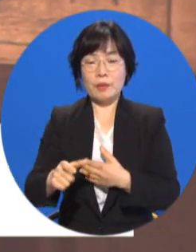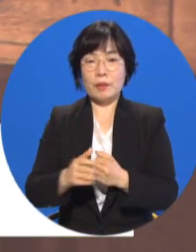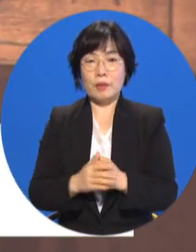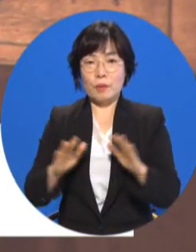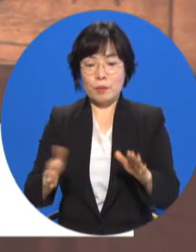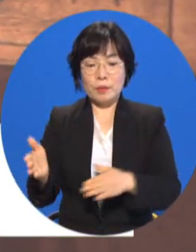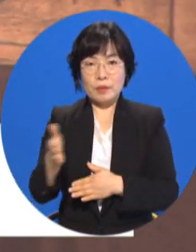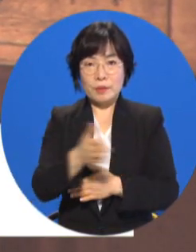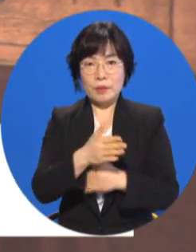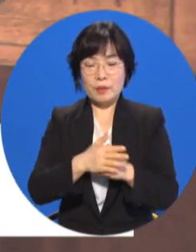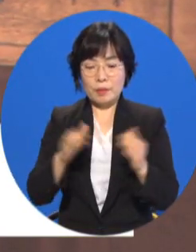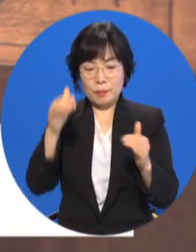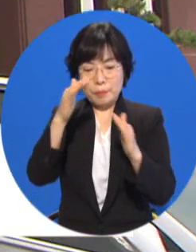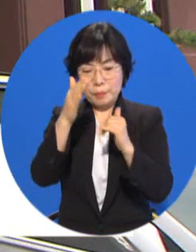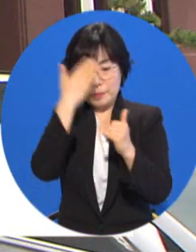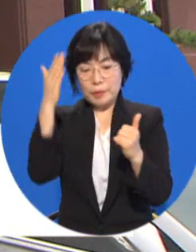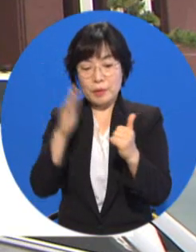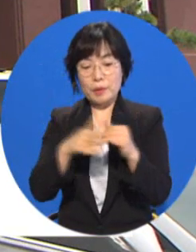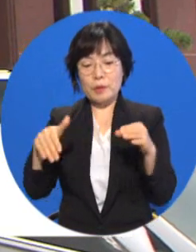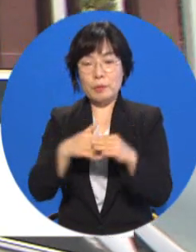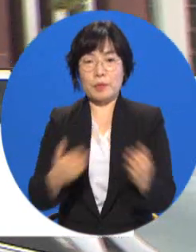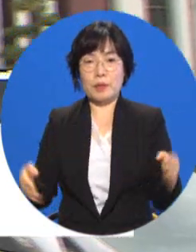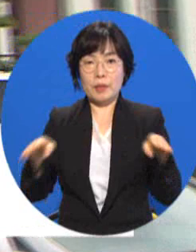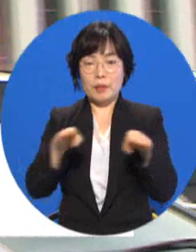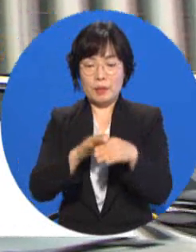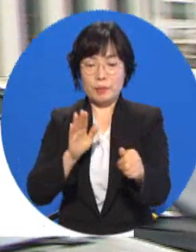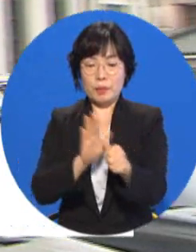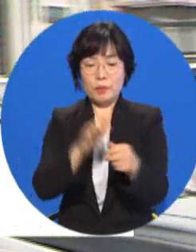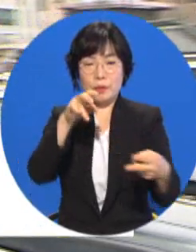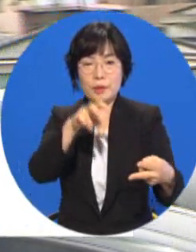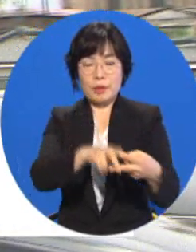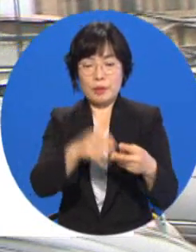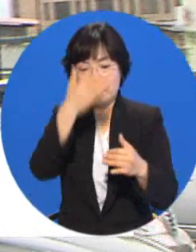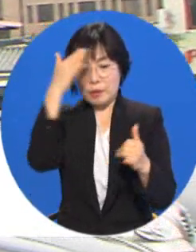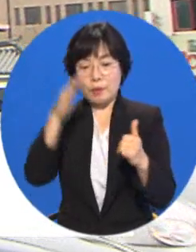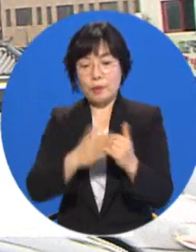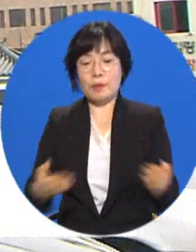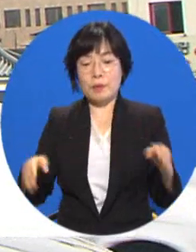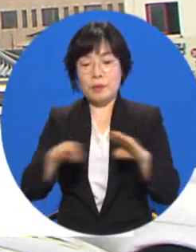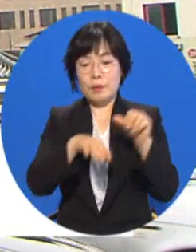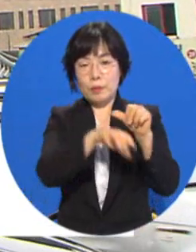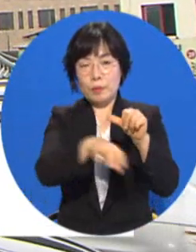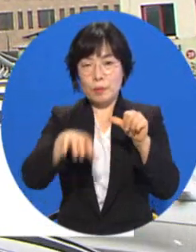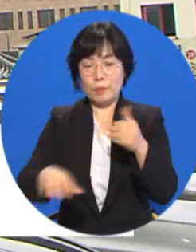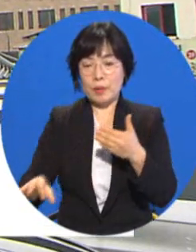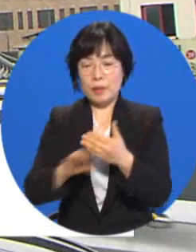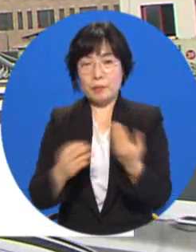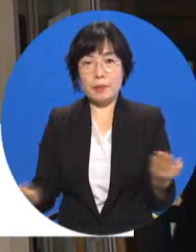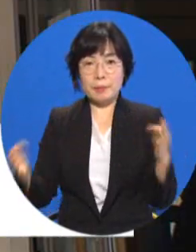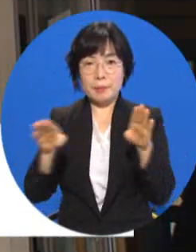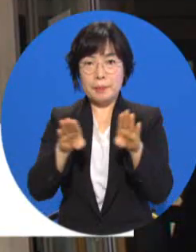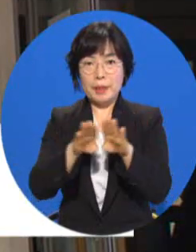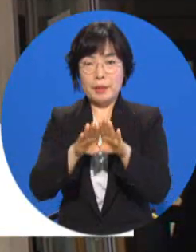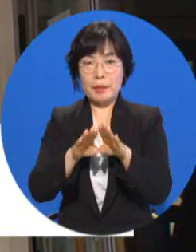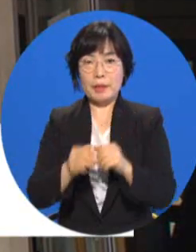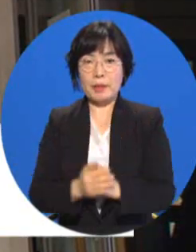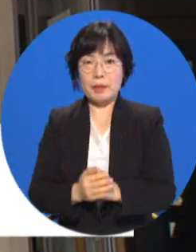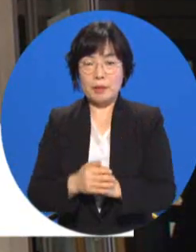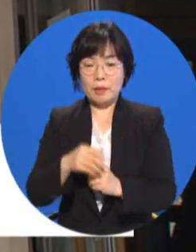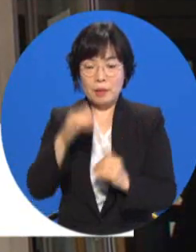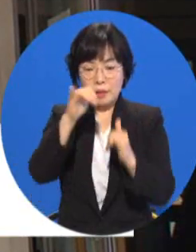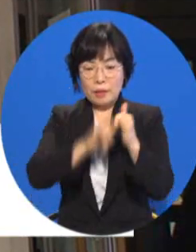광양시는 오늘부터 청소년 문화의 집과 청소년 지원센터 등 청소년시설 5곳이 임시 휴관에 들어갔으며